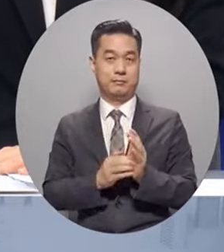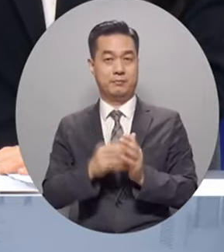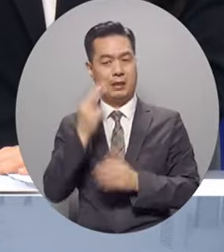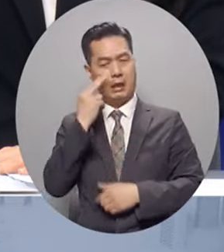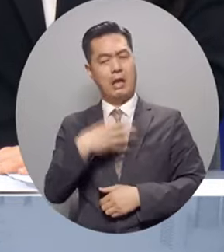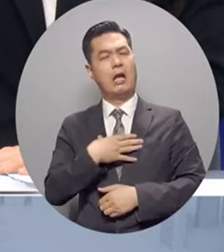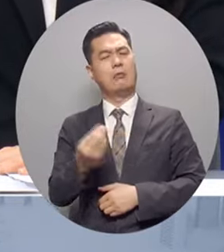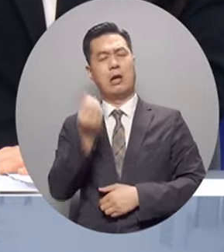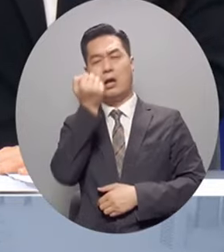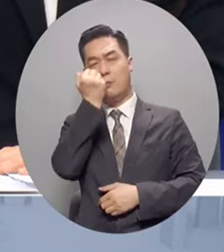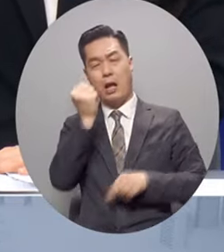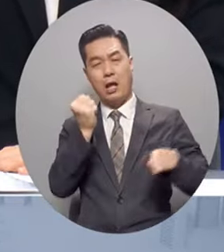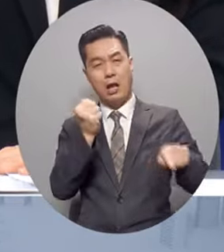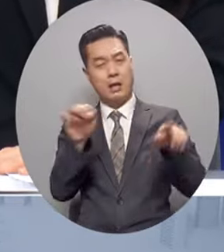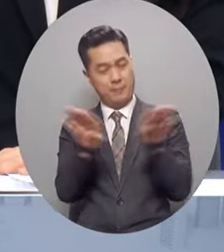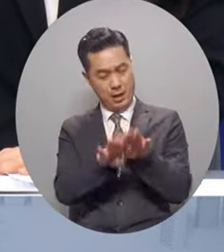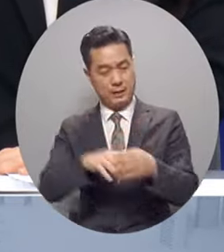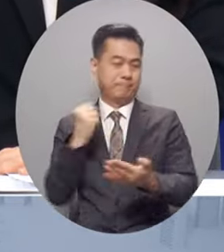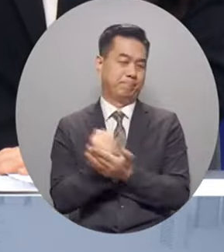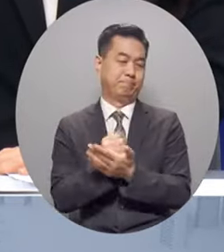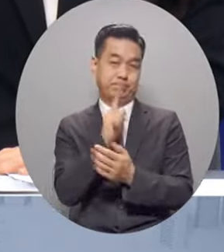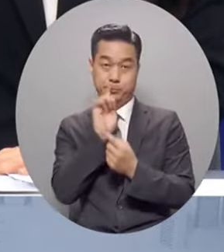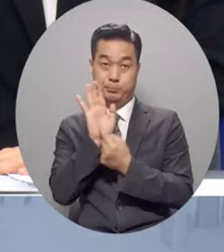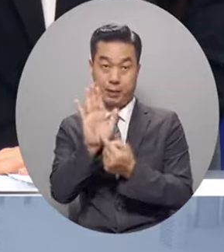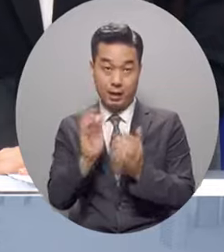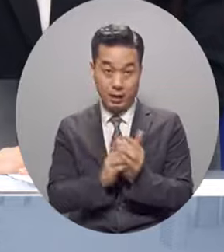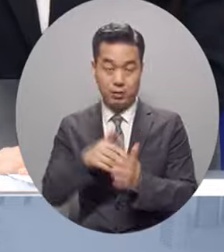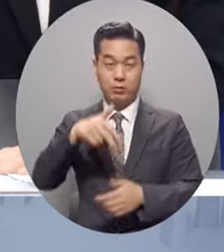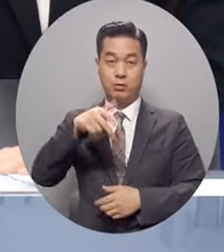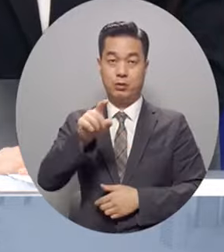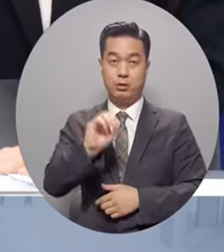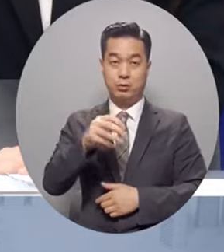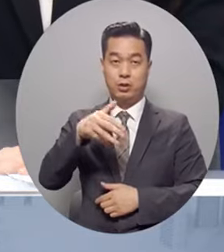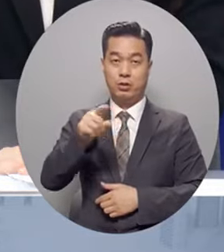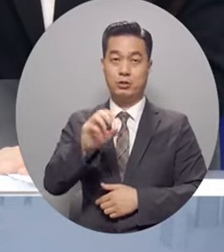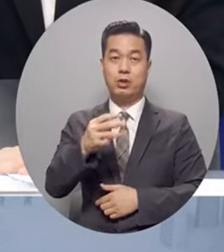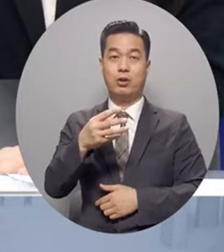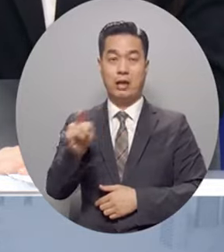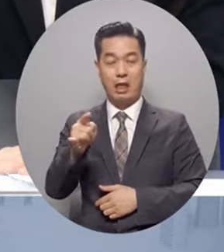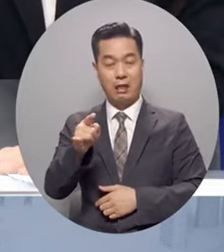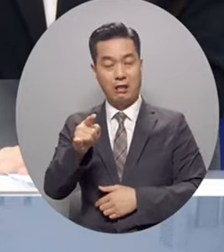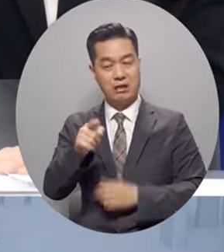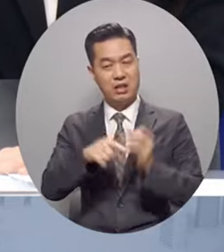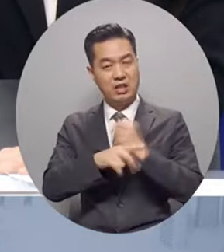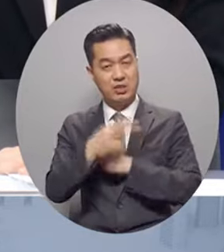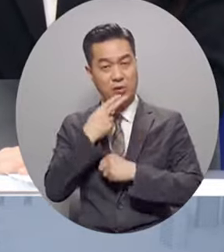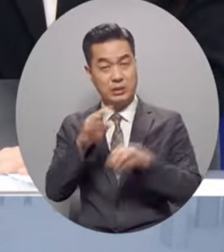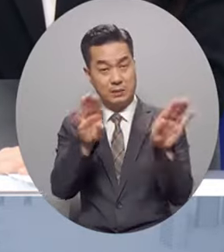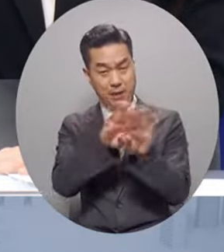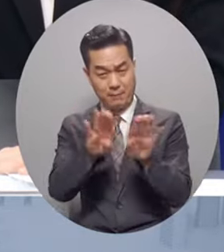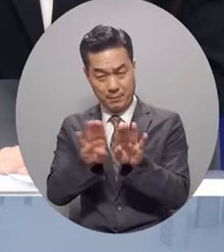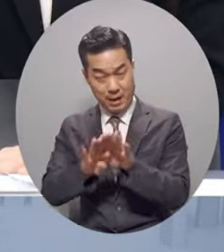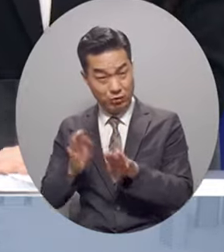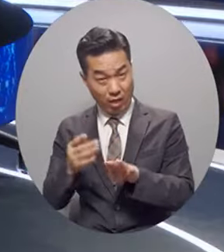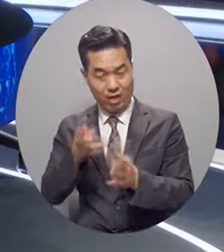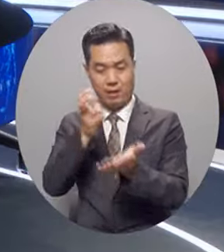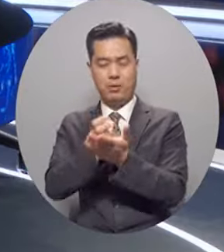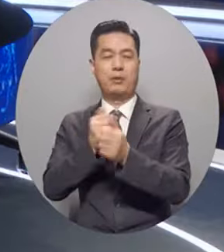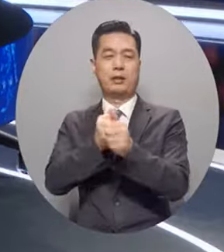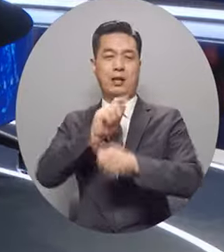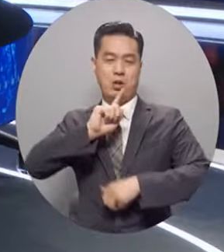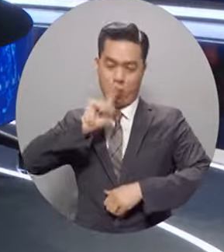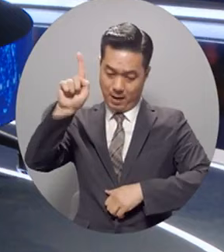다분한 불출석이 비판했고 또 이제 정청래 법사 위원장도 정당한 사회 없이 불출석 한다면 이건 법에 따라서 고발